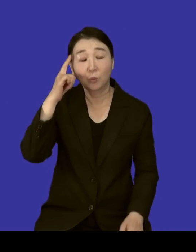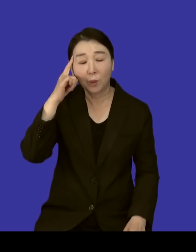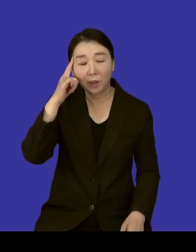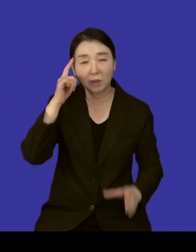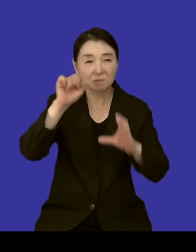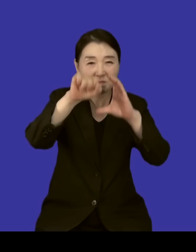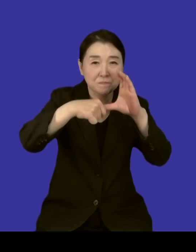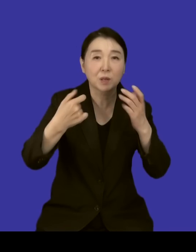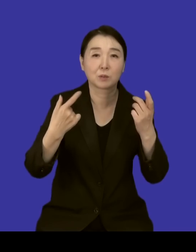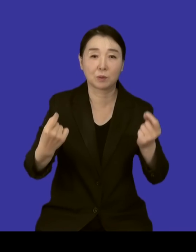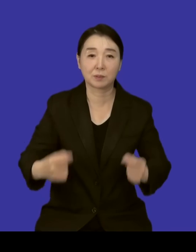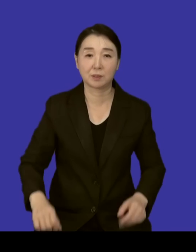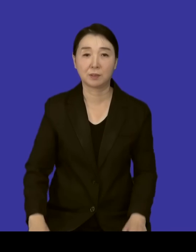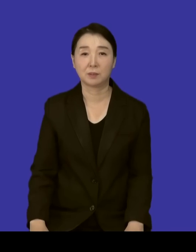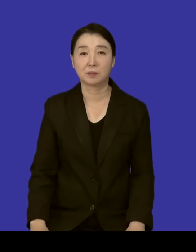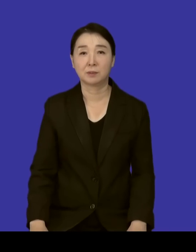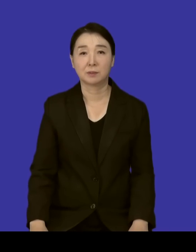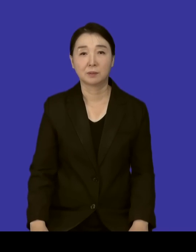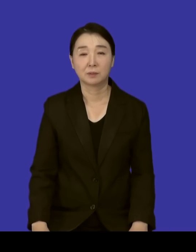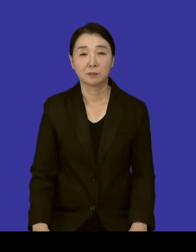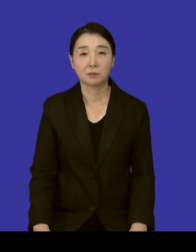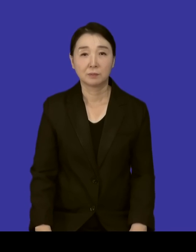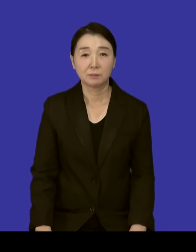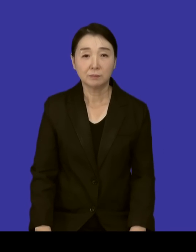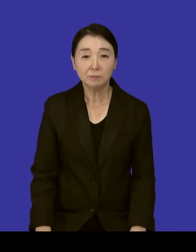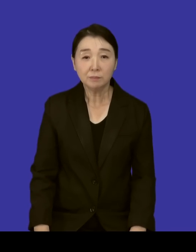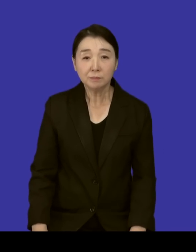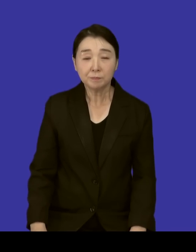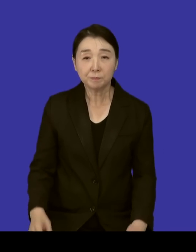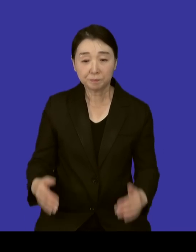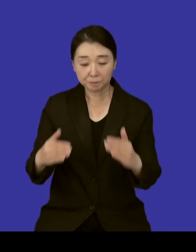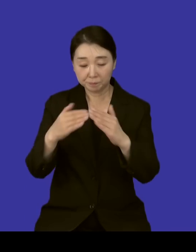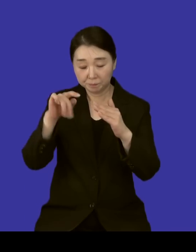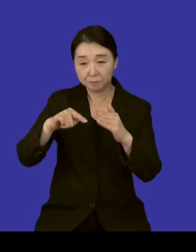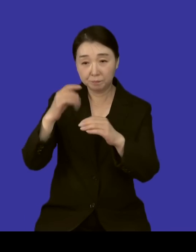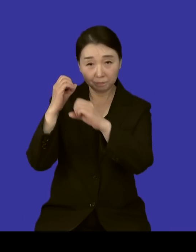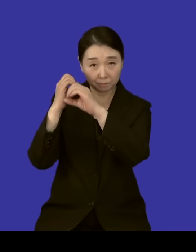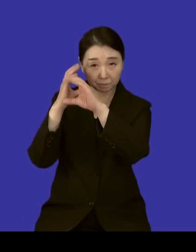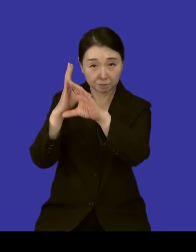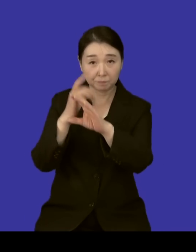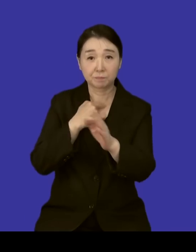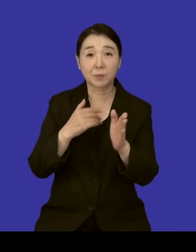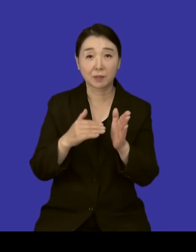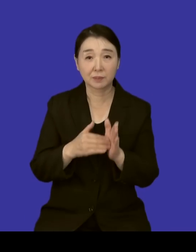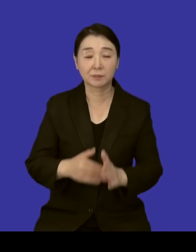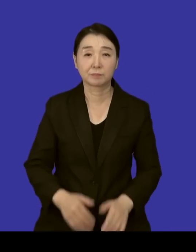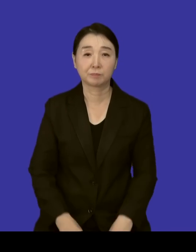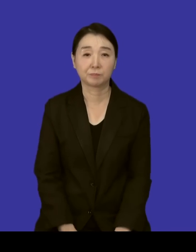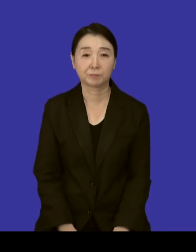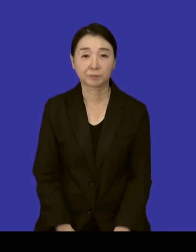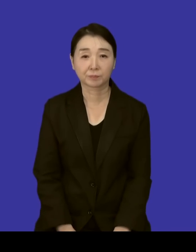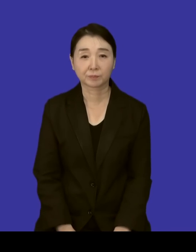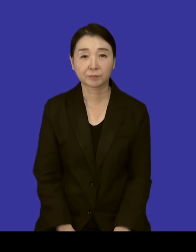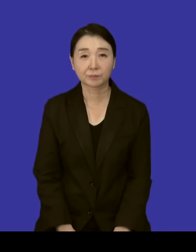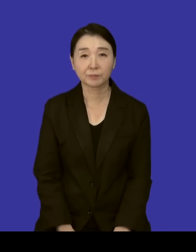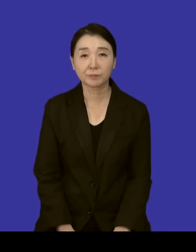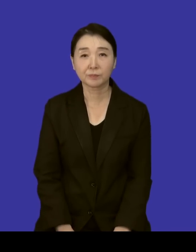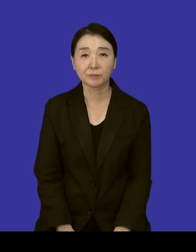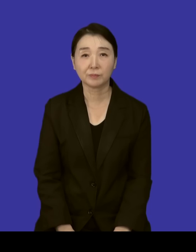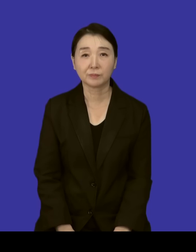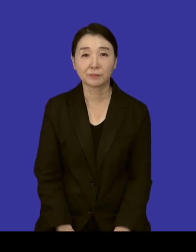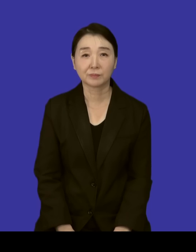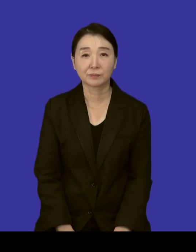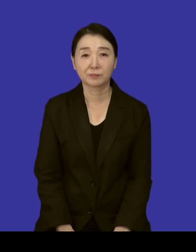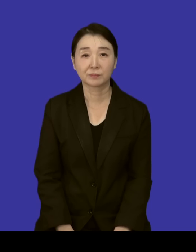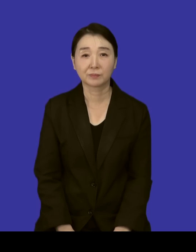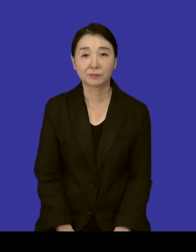거잖아요. 집에서 이제 장례식을 했는데, 제가 그날 너무